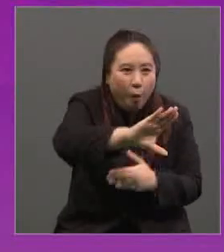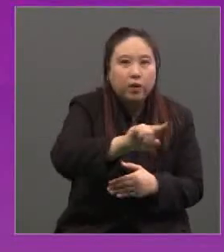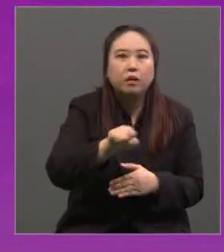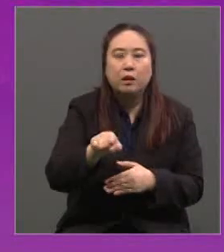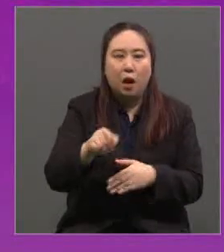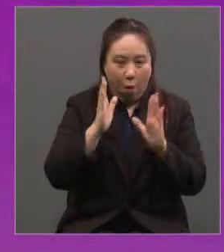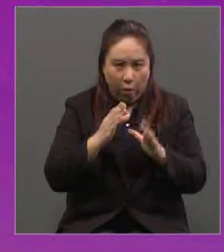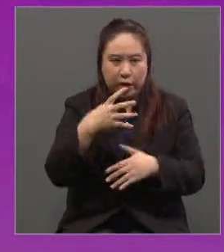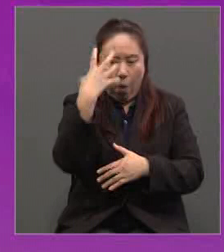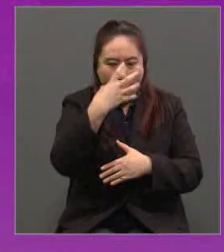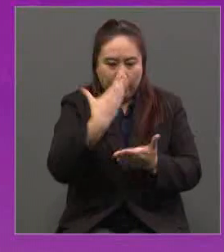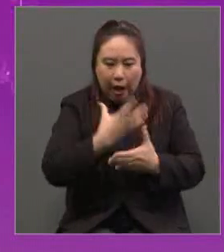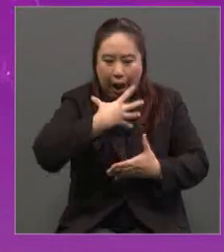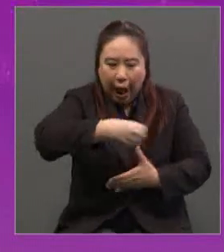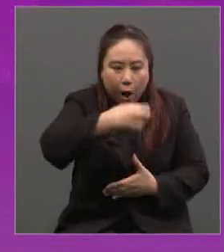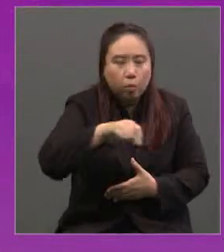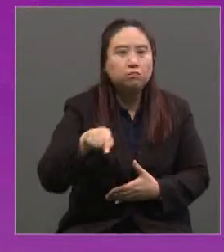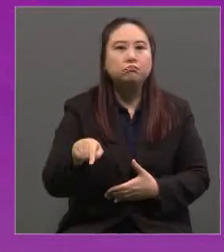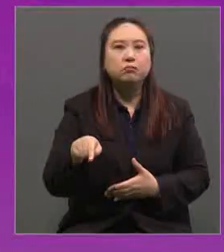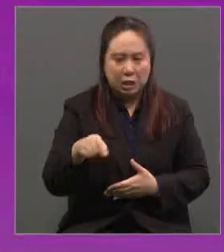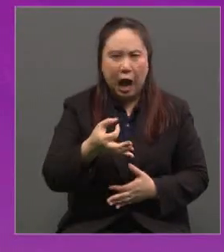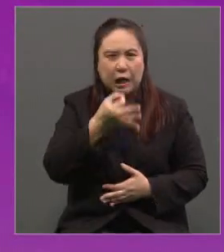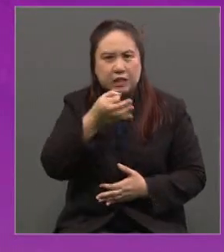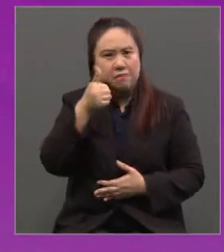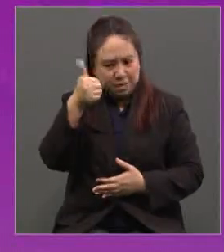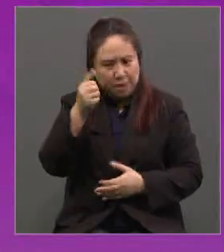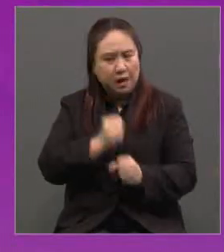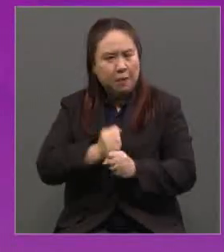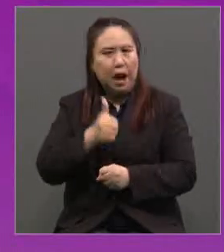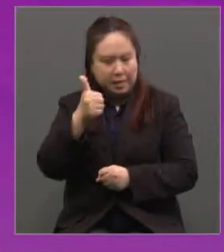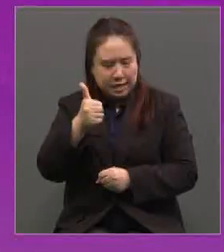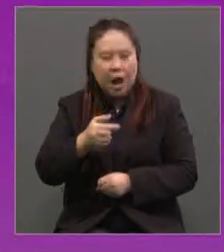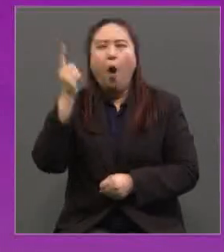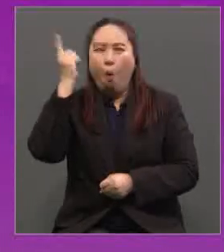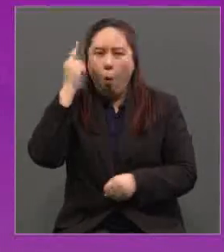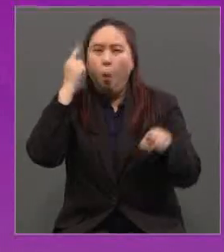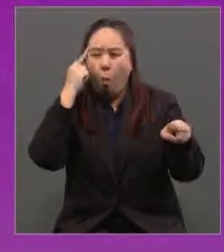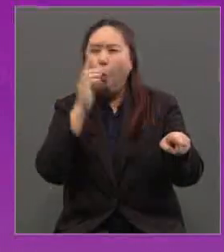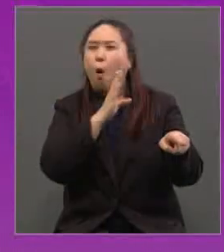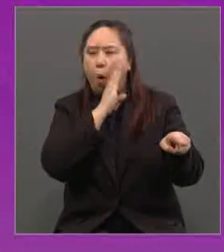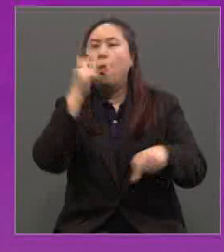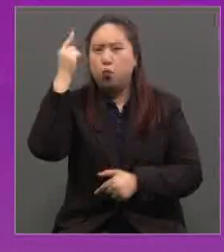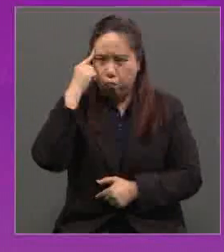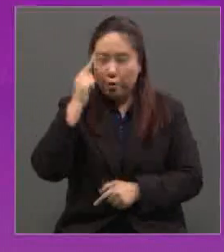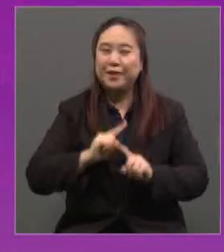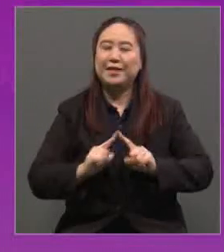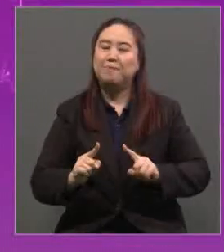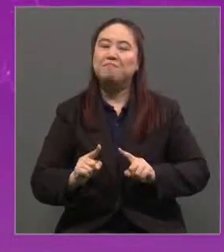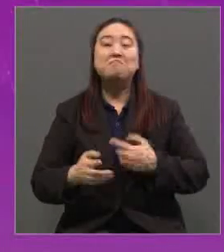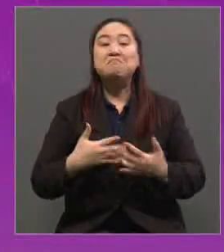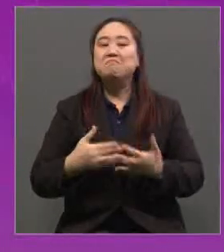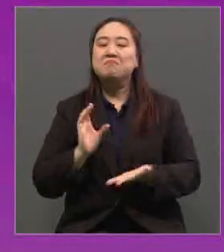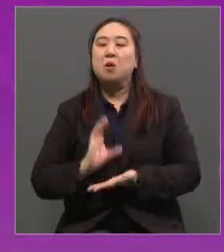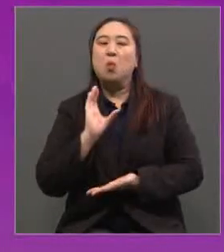านดีด้วยนะแล้วส่วนใหญ่ก็รู้อยู่แล้วว่าก็น่าจะถูกหลอกรู้ว่าเป็นแชร์ลูกโซ่แต่ก็ยังลงทุน